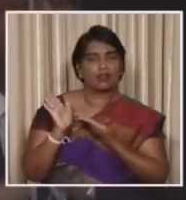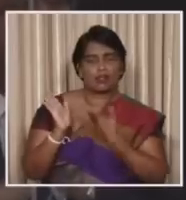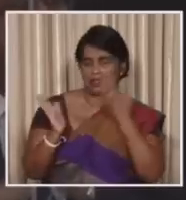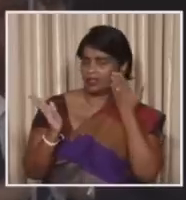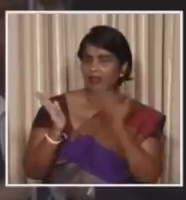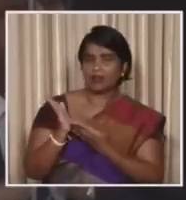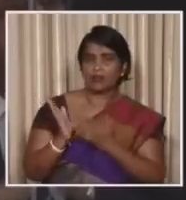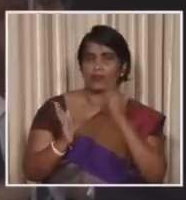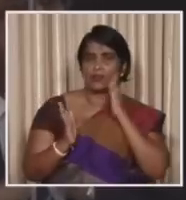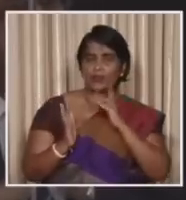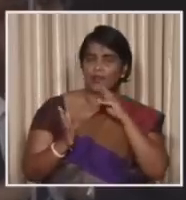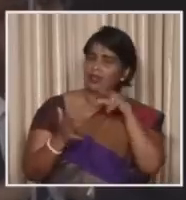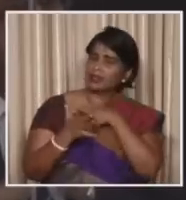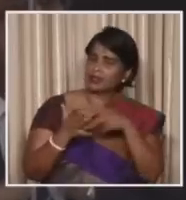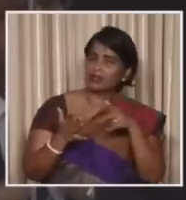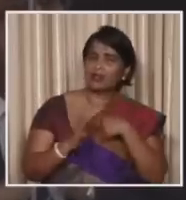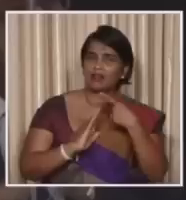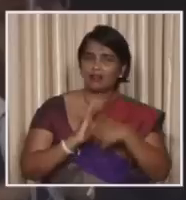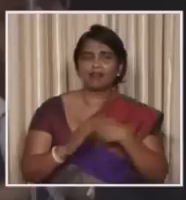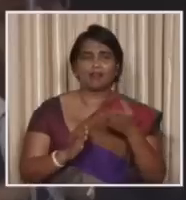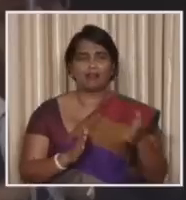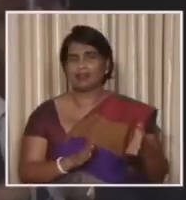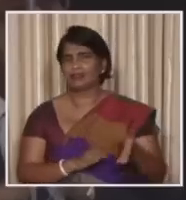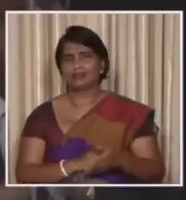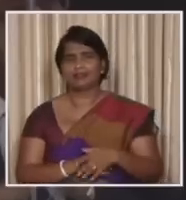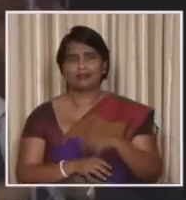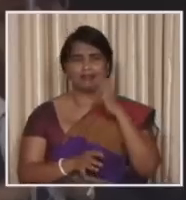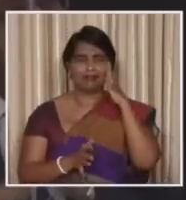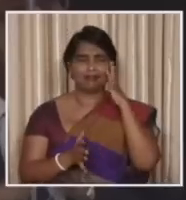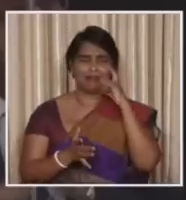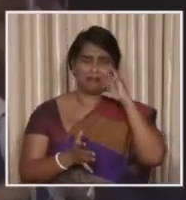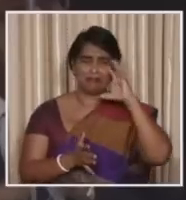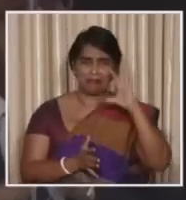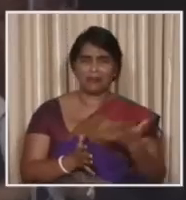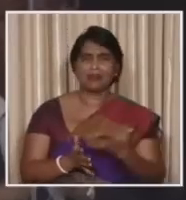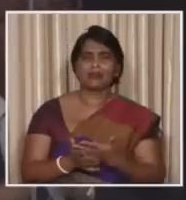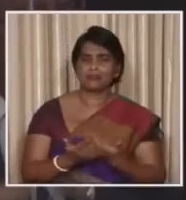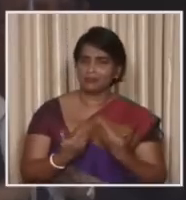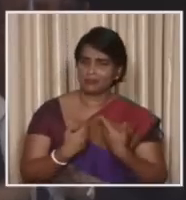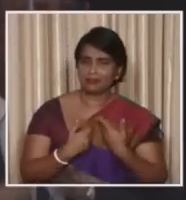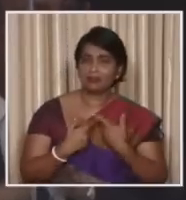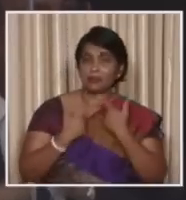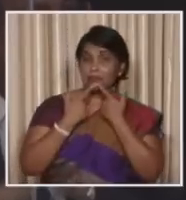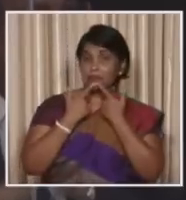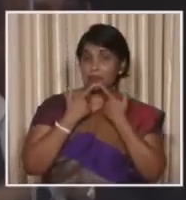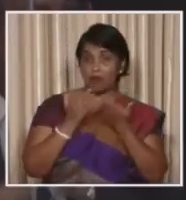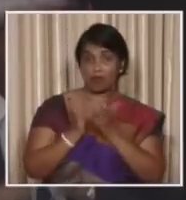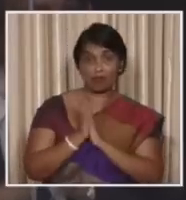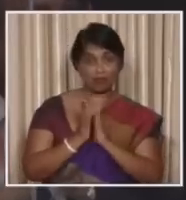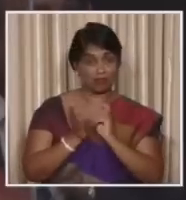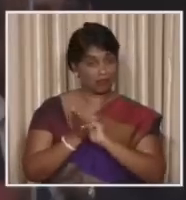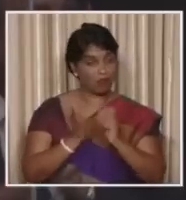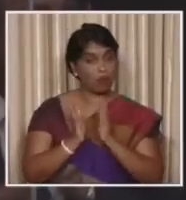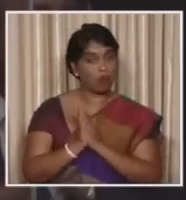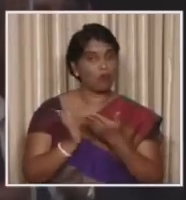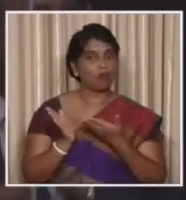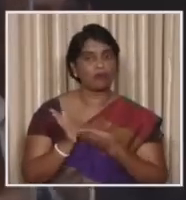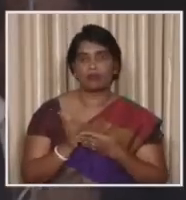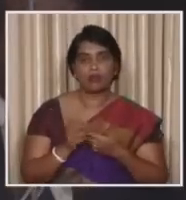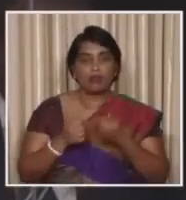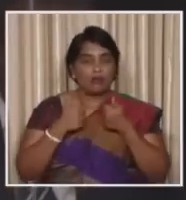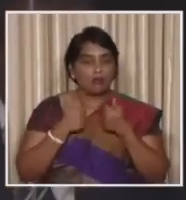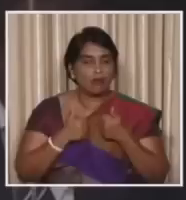හිතනවා පිටරට විනය කියෙව්වොත් මේ රටේ ඉන්න තනිකර අබ්බගොබ්බයෝ කියලා. නැත්නම් අපේ රටේ අභිමානයේ ලියන පොතේ හරියට